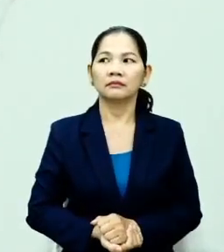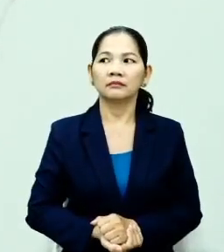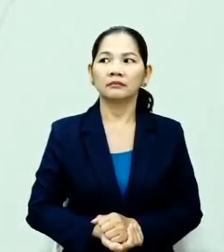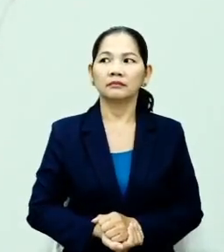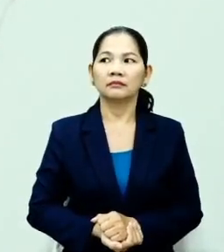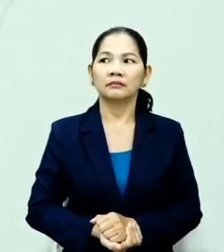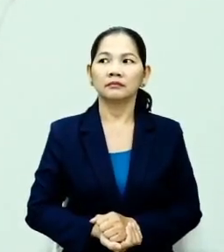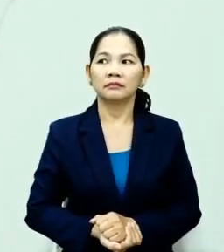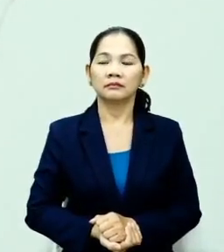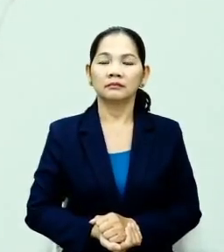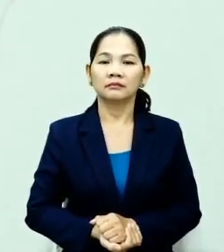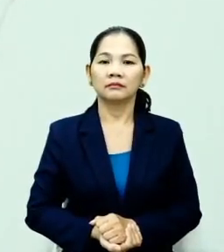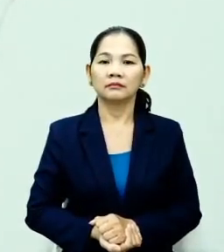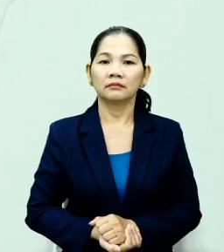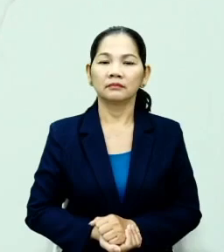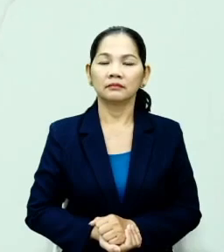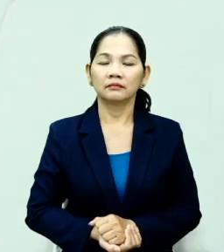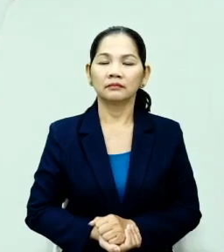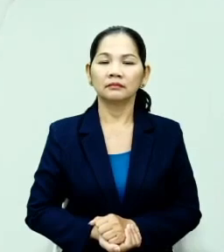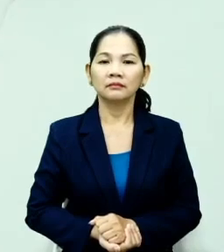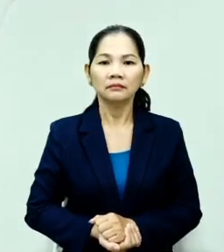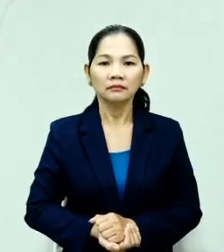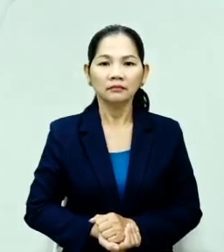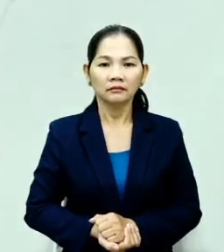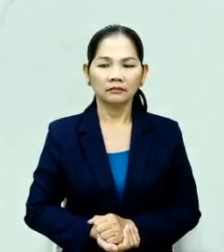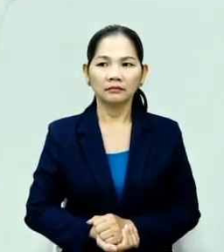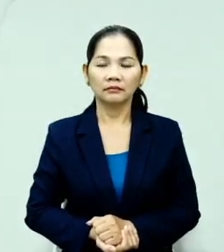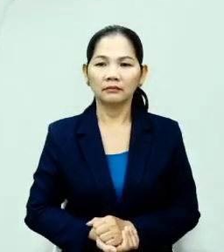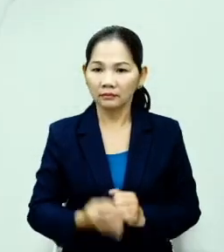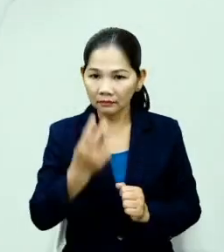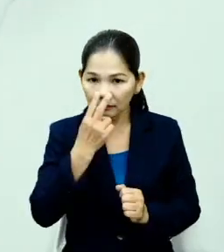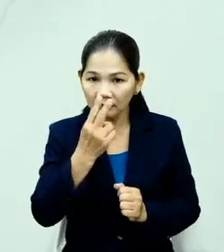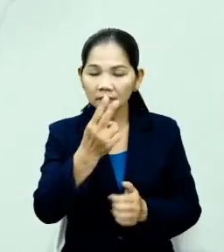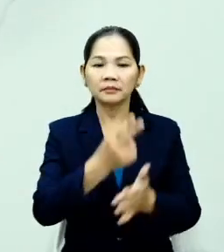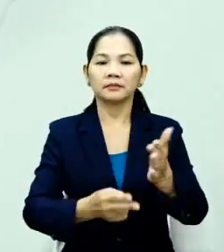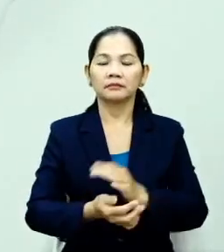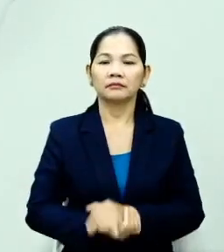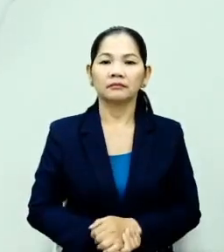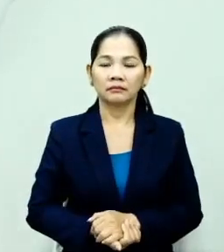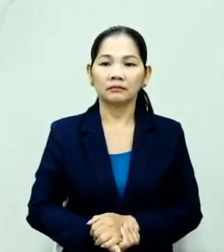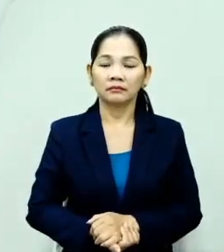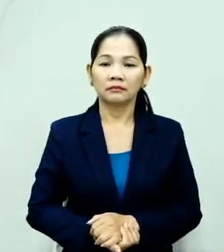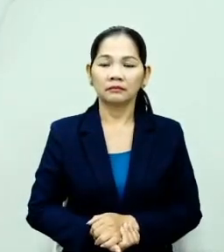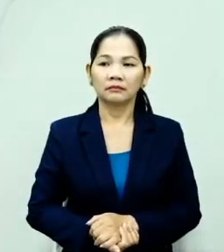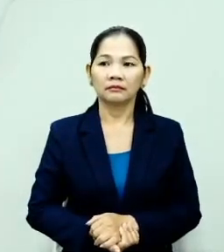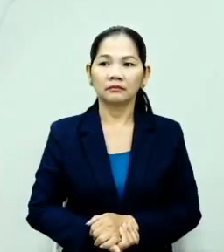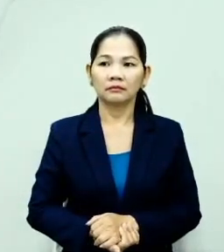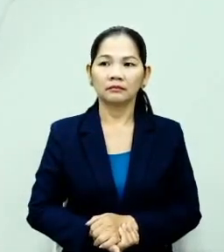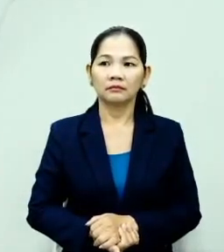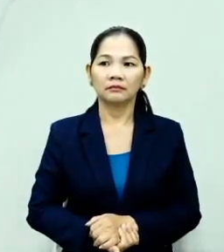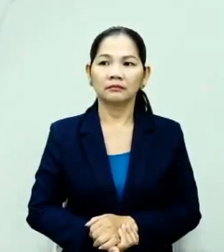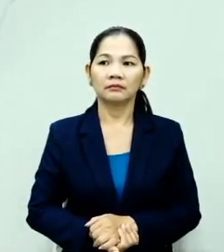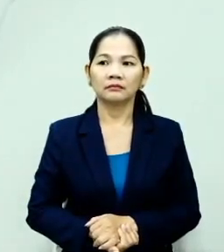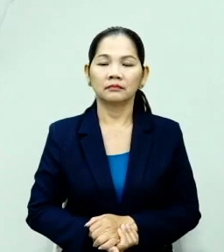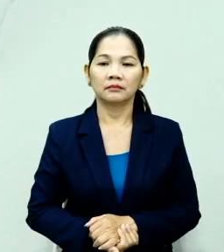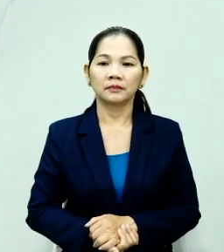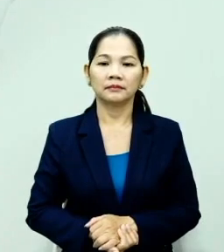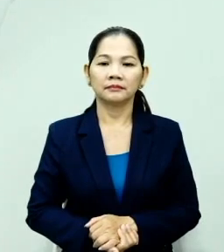nế. Chà, tên tên tên tên rụp ấy kế con. Chà, con xưa phải nâng tế con.